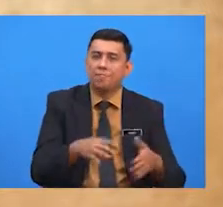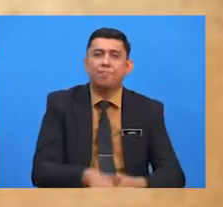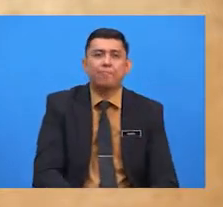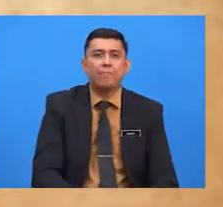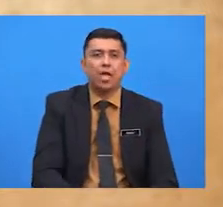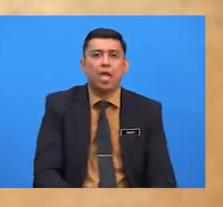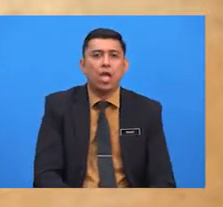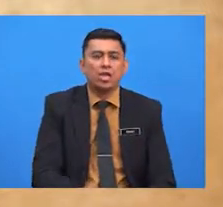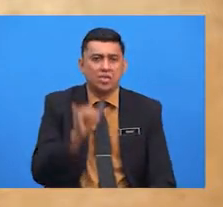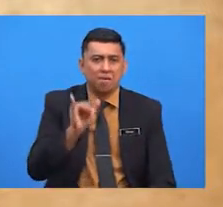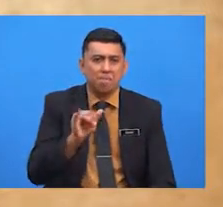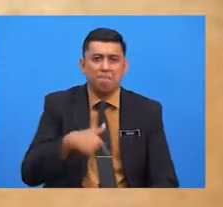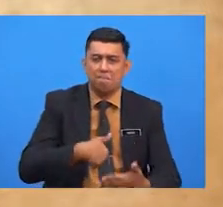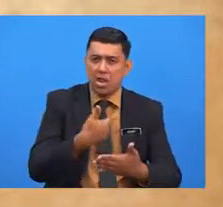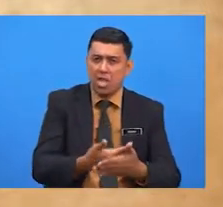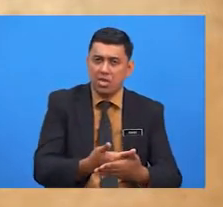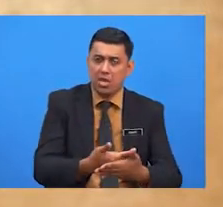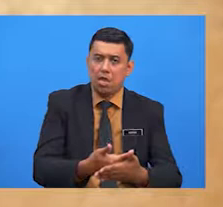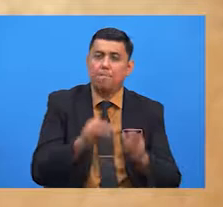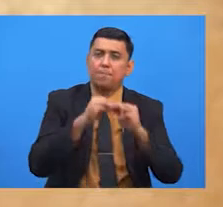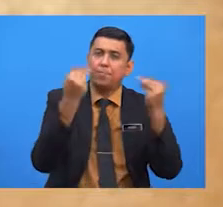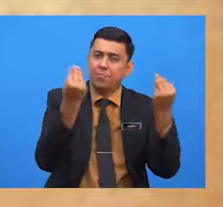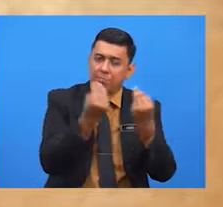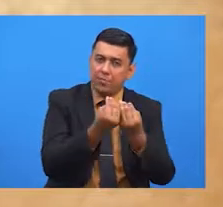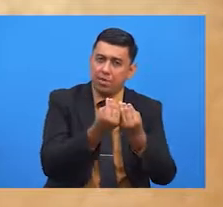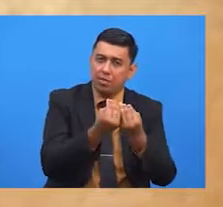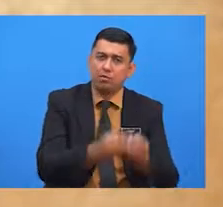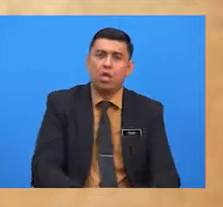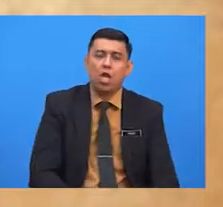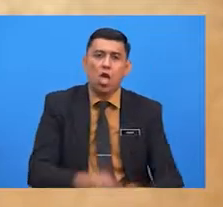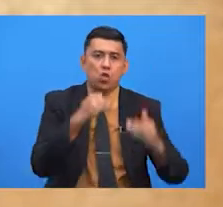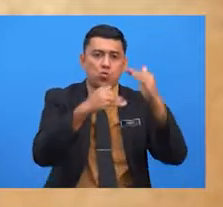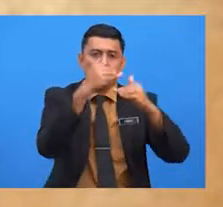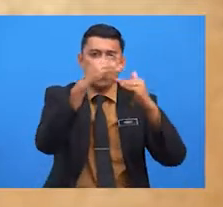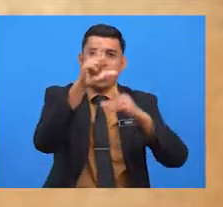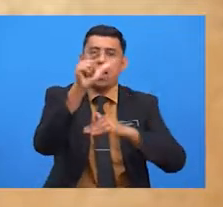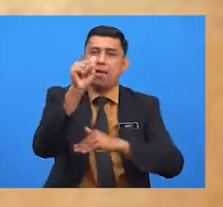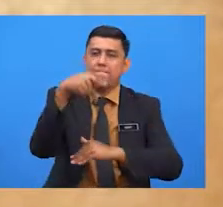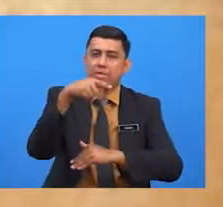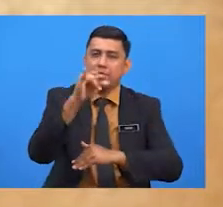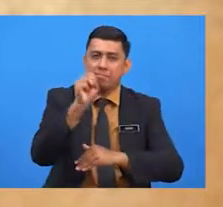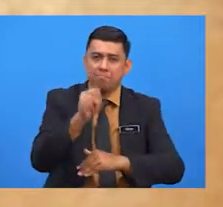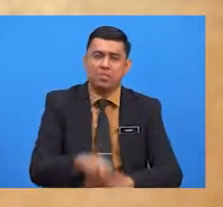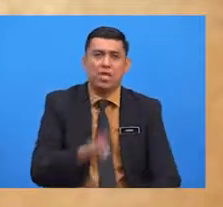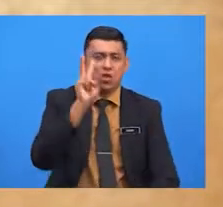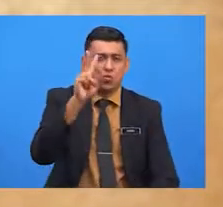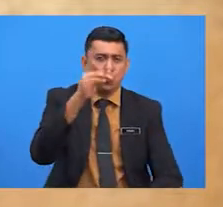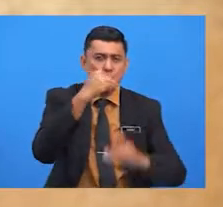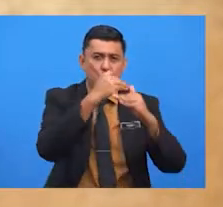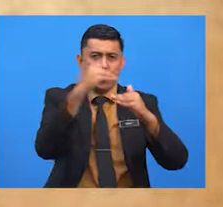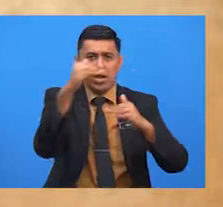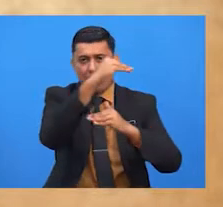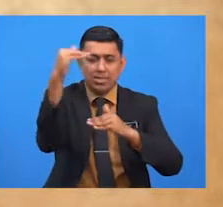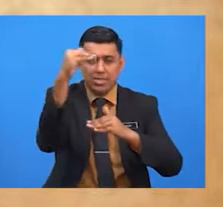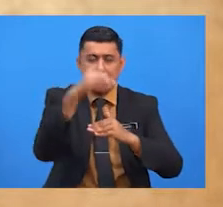yang melahirkan masyarakat yang bersusun lapis. Terdapat dua lapisan